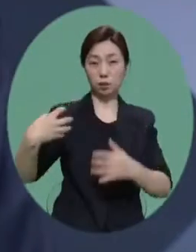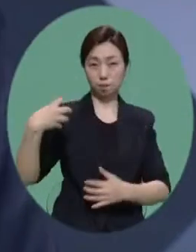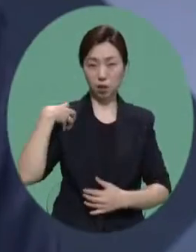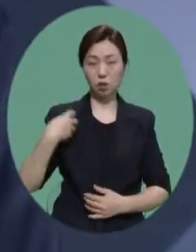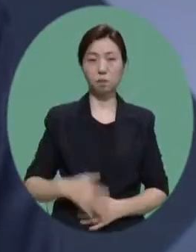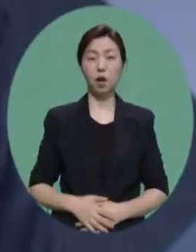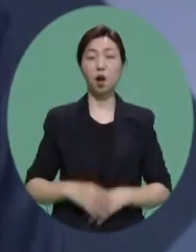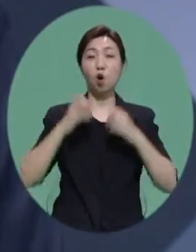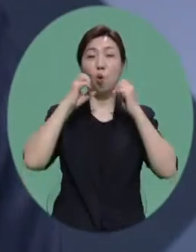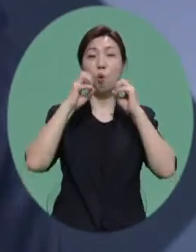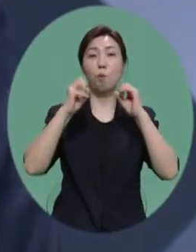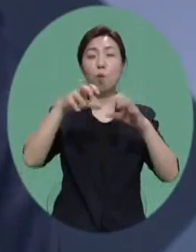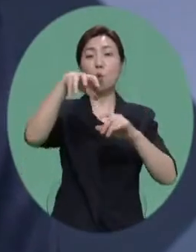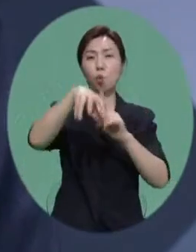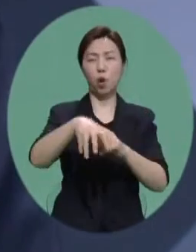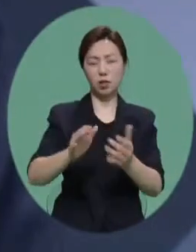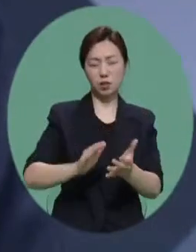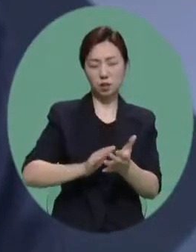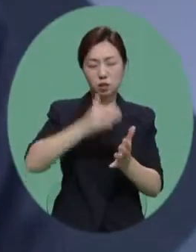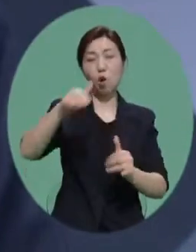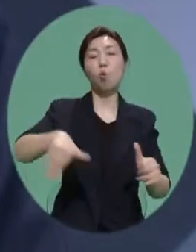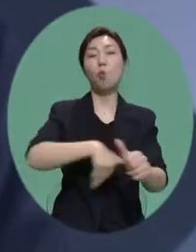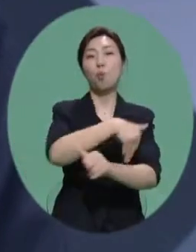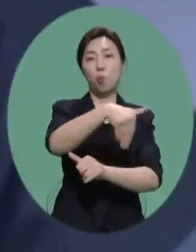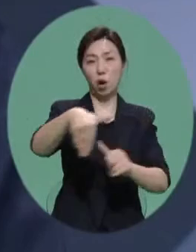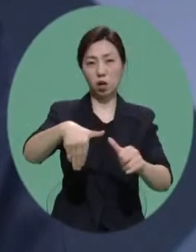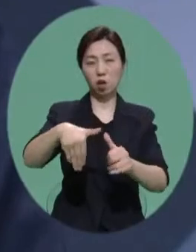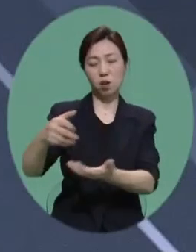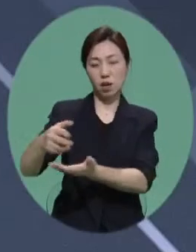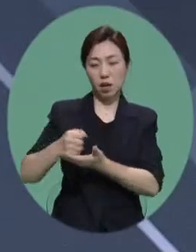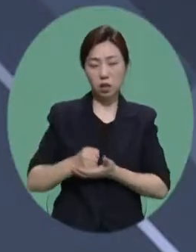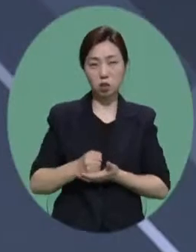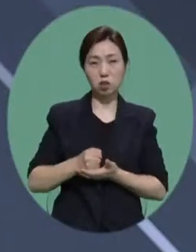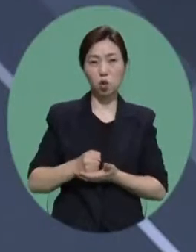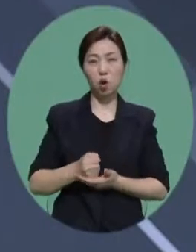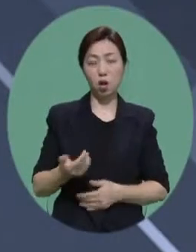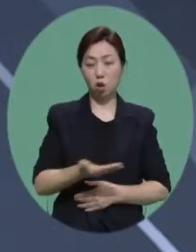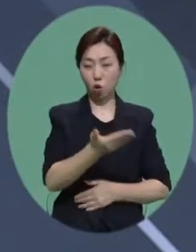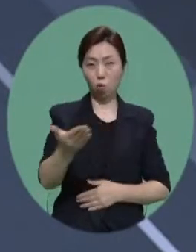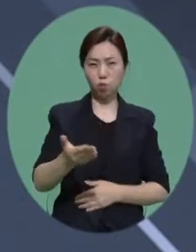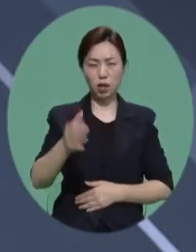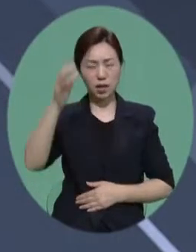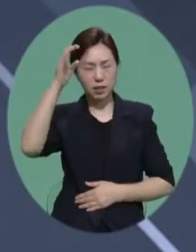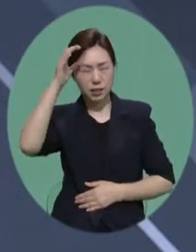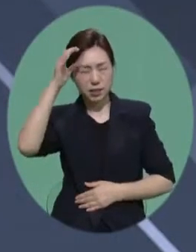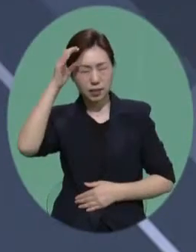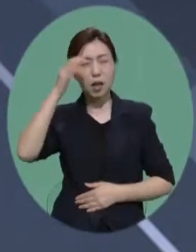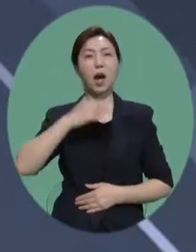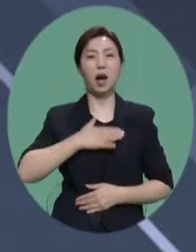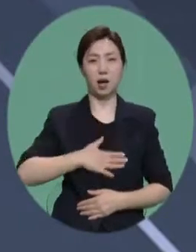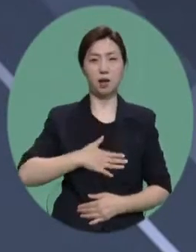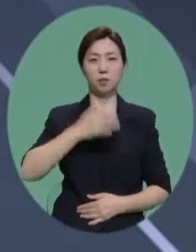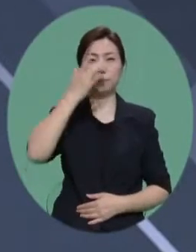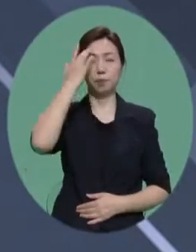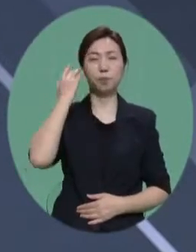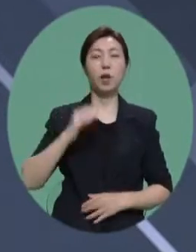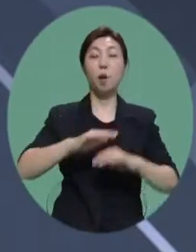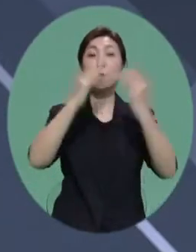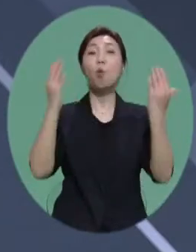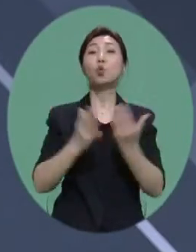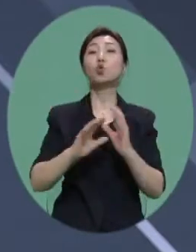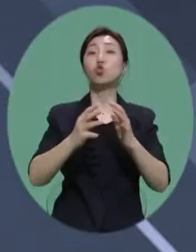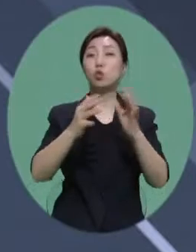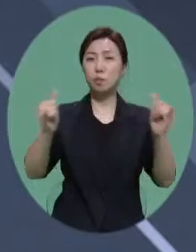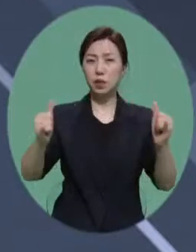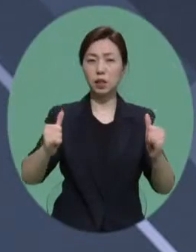유세장 에그 뜨거운 그 열기로 써 여러분의 기대가 어느 정도인지 잘 알고 있습니다 모든 국민이